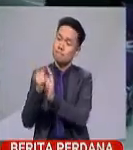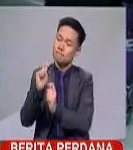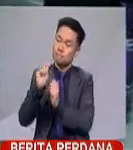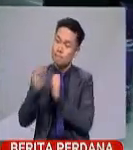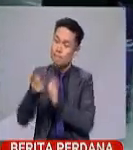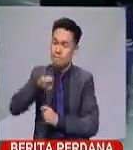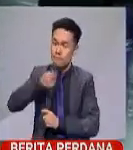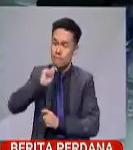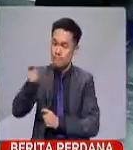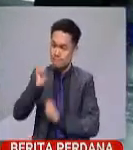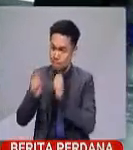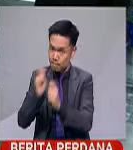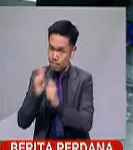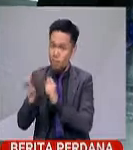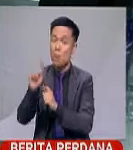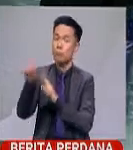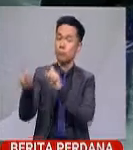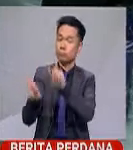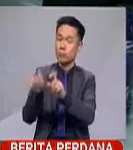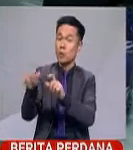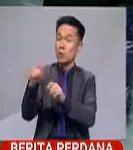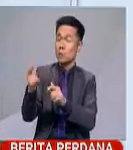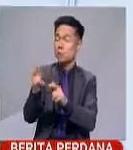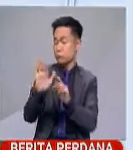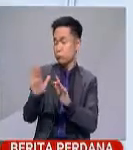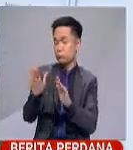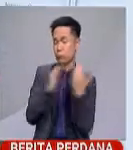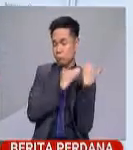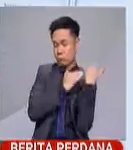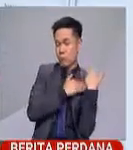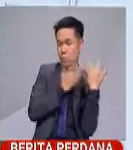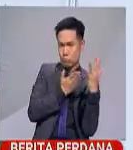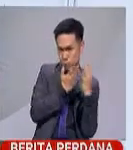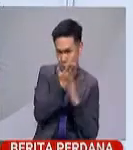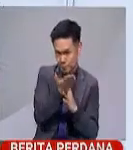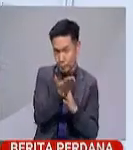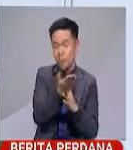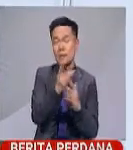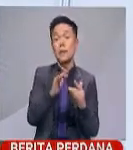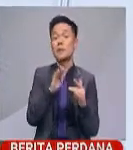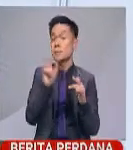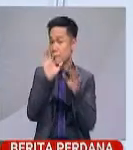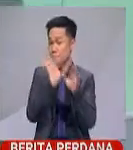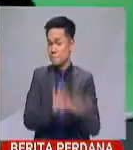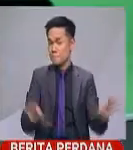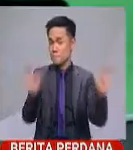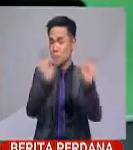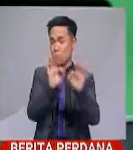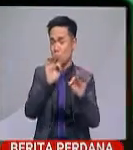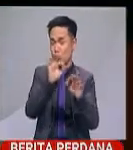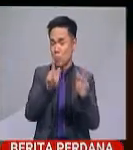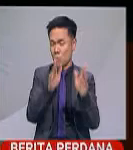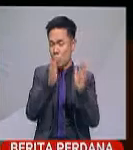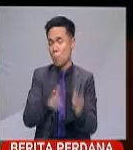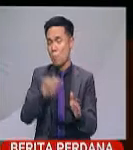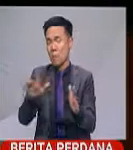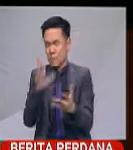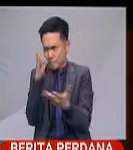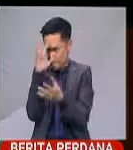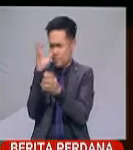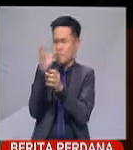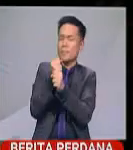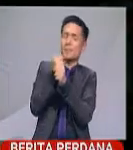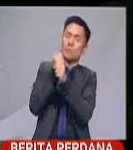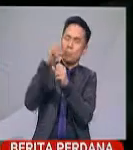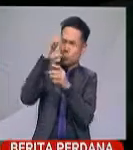mereka kini untuk memastikan peranan badan tersebut dijalankan dengan telus. Ia penting supaya dapat membina keyakinan dan menyumbang